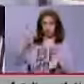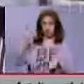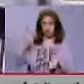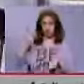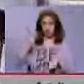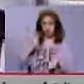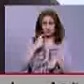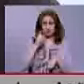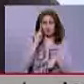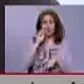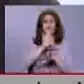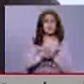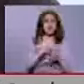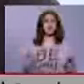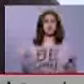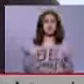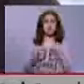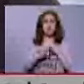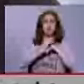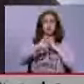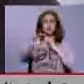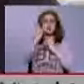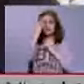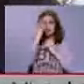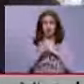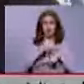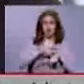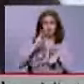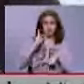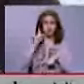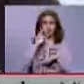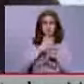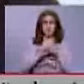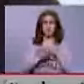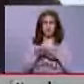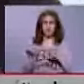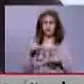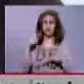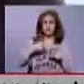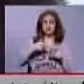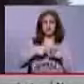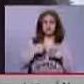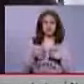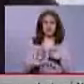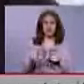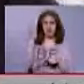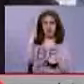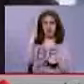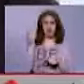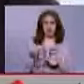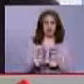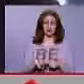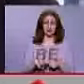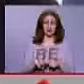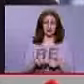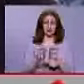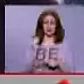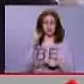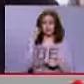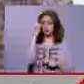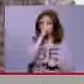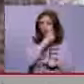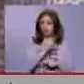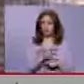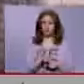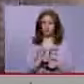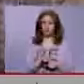1 ولا 2 ما بيطلعوش اتوبيسات خالص. البنزين غالي والغاز غالي، وساعه تيجي ومفيش، حتى الانابيب مفيش، يعني الحال واقف من